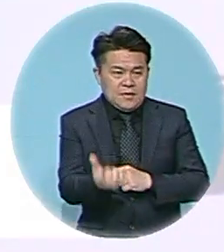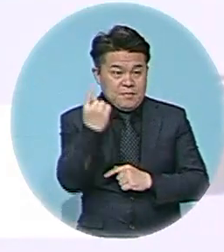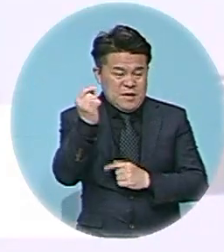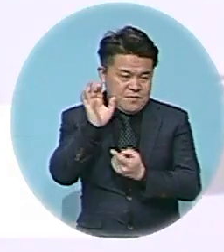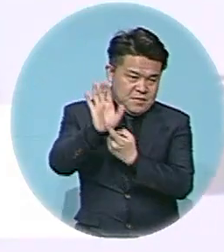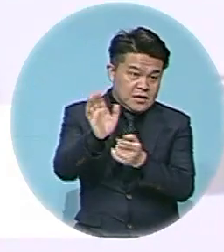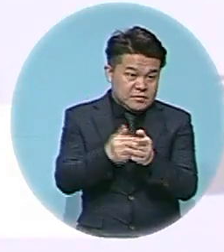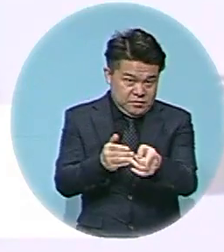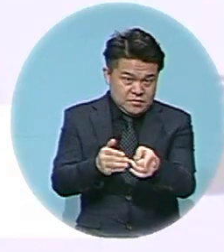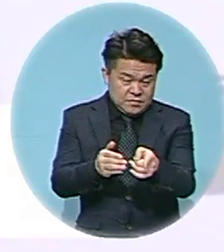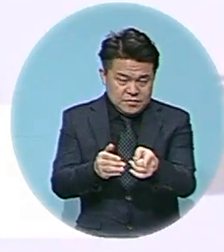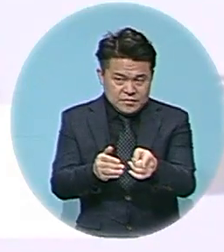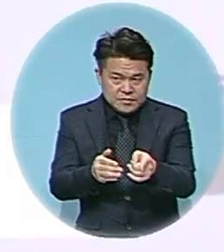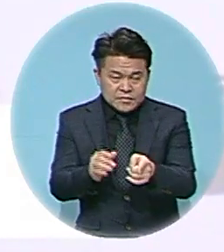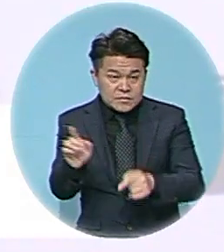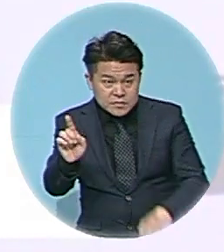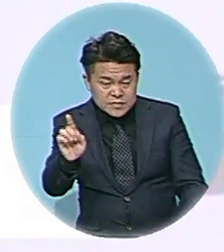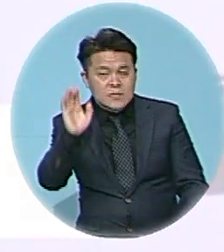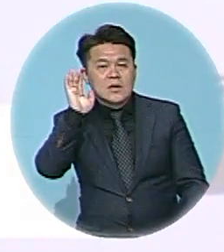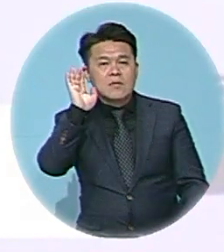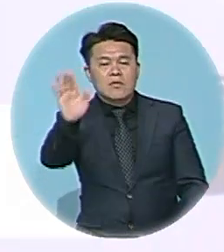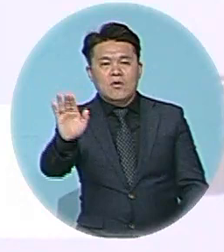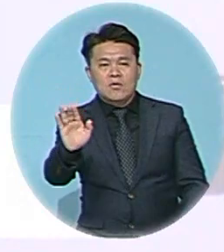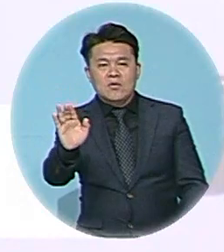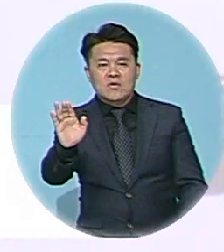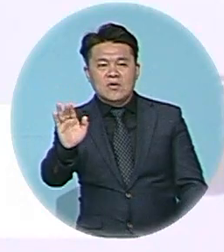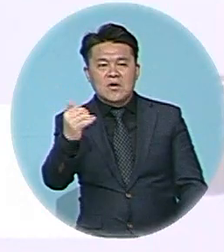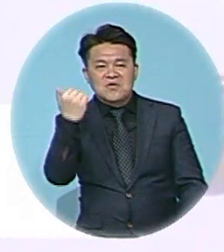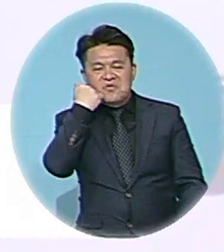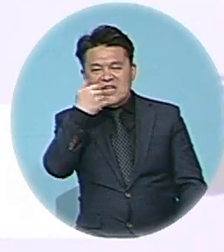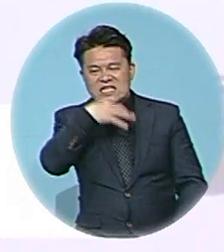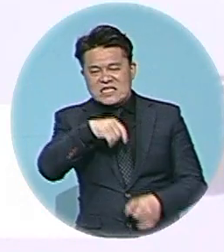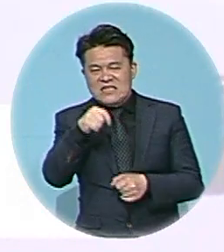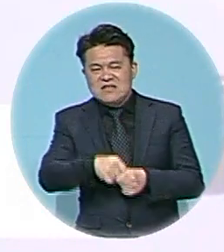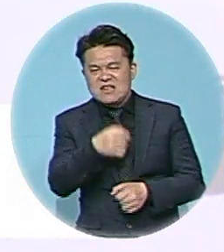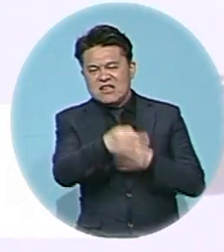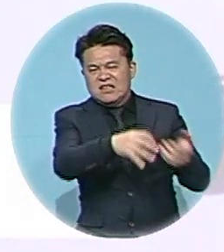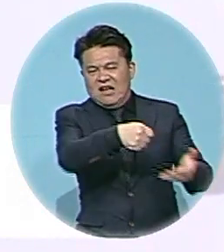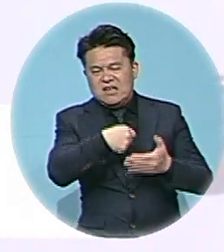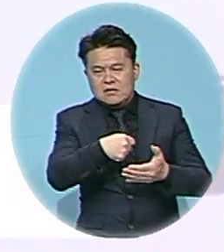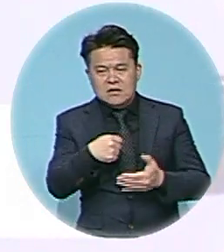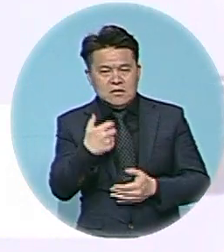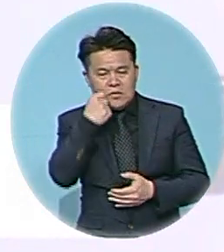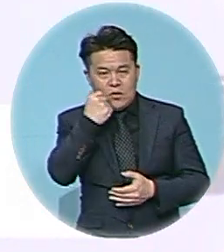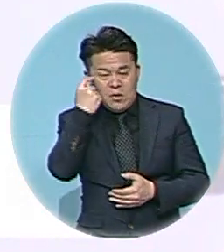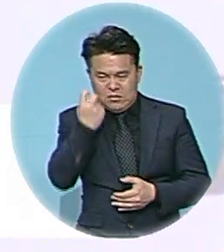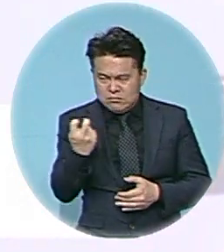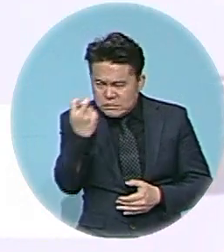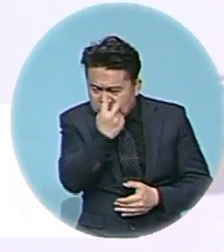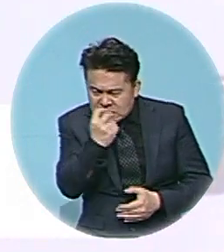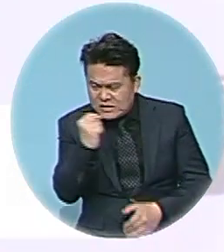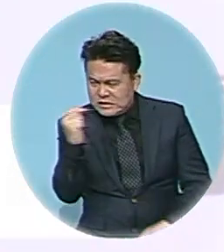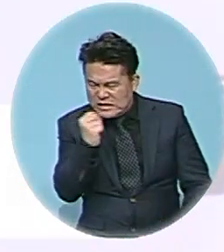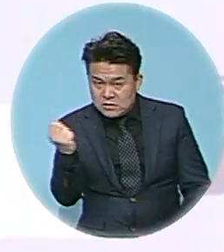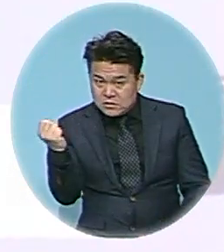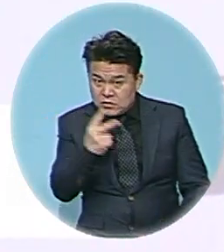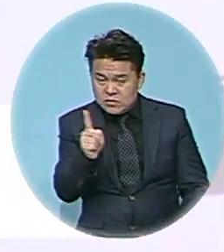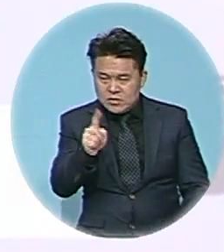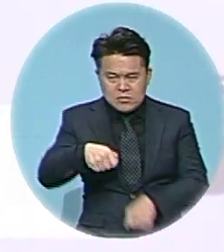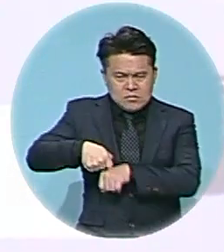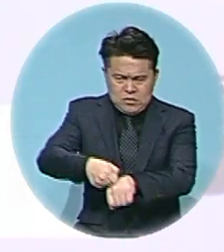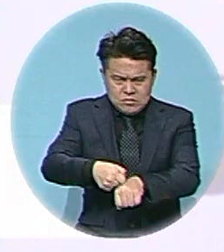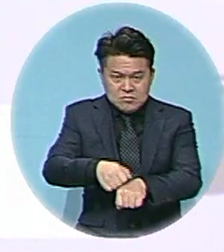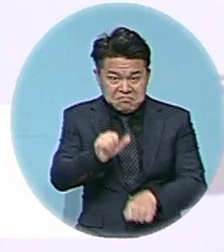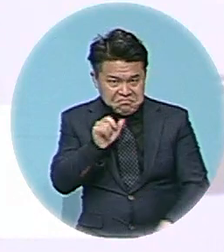절차로 이 고시를 시행함에 따라 앞으로 매점매석에 대한 대대적인 단속과 더불어 효과적인